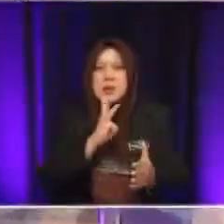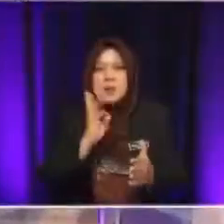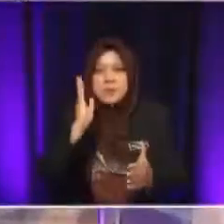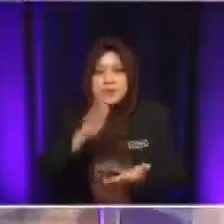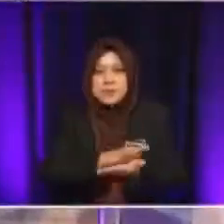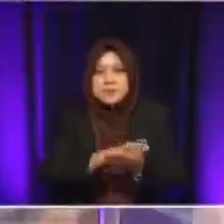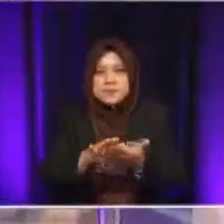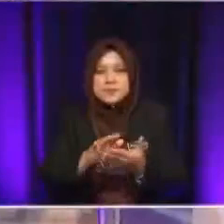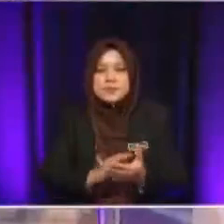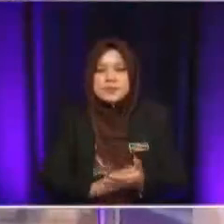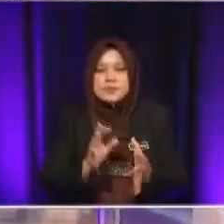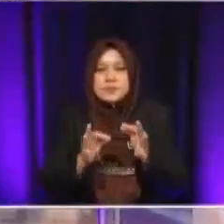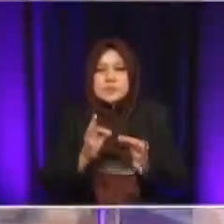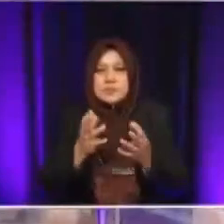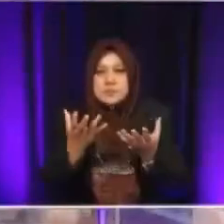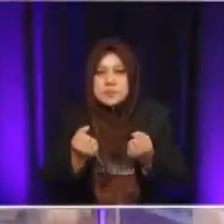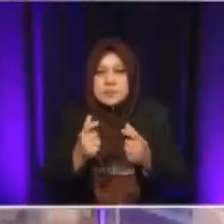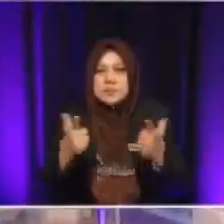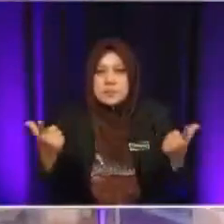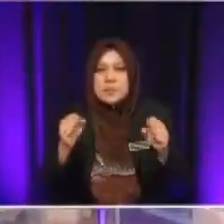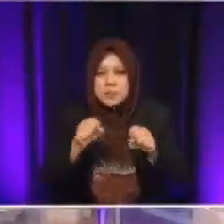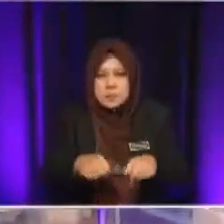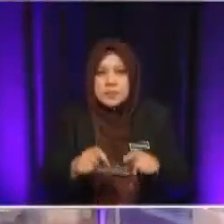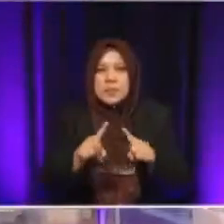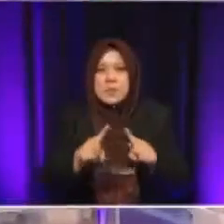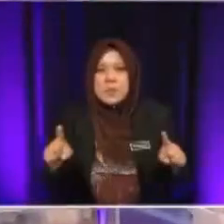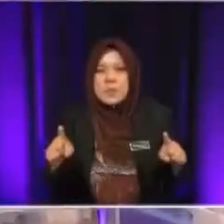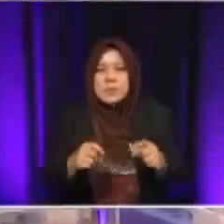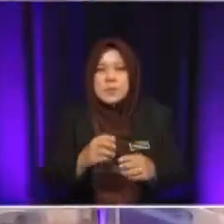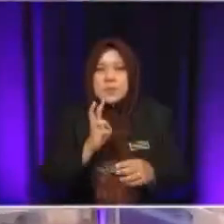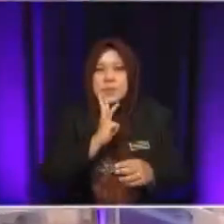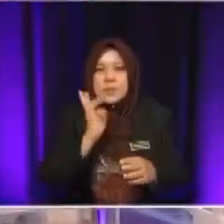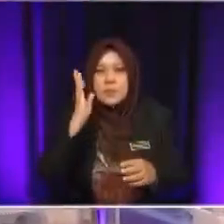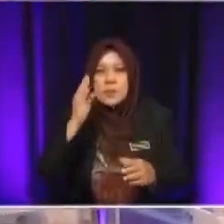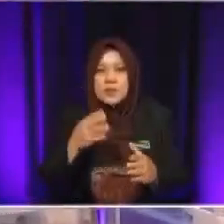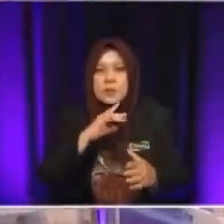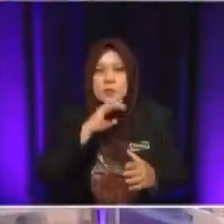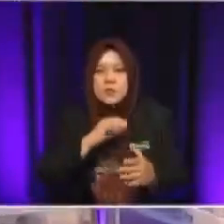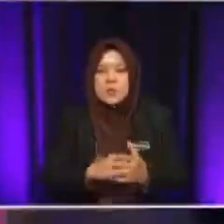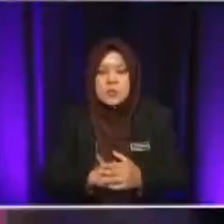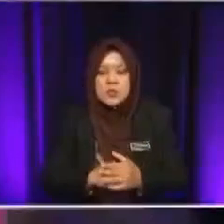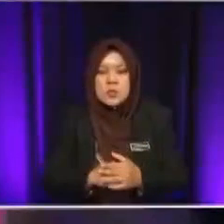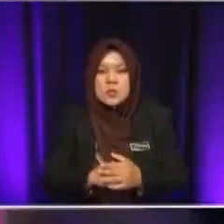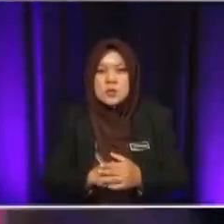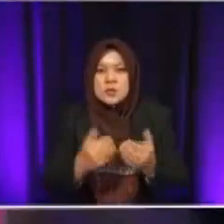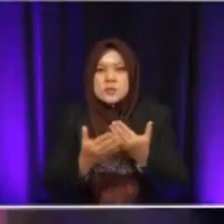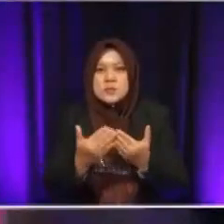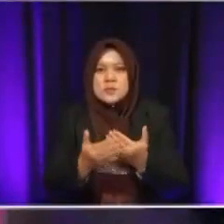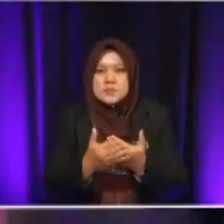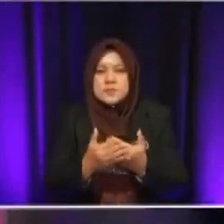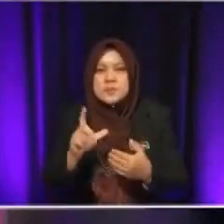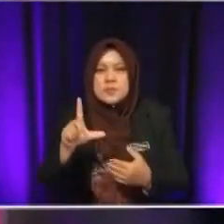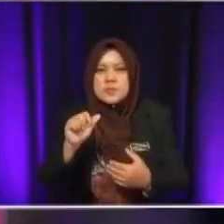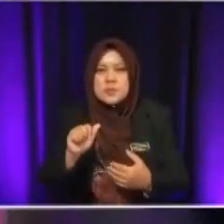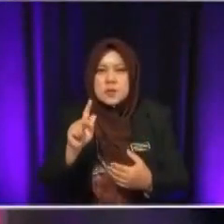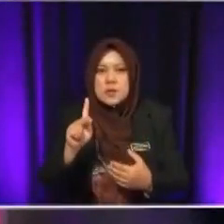bersih. Boleh je nak guna yang lain, tapi kita kena ada filter lah ataupun penapis. Tak ada masalah. Ya, nak senang kita guna Leica Balls lah.